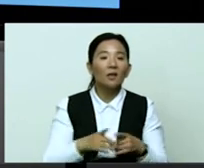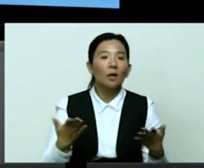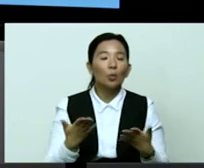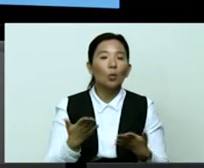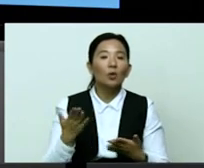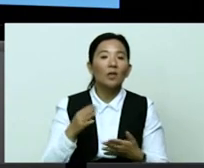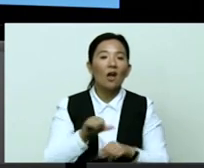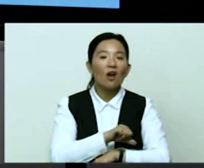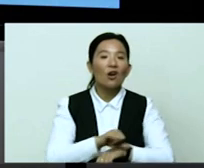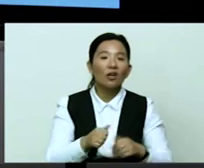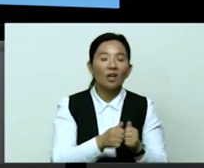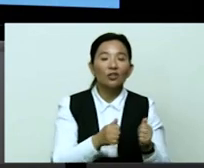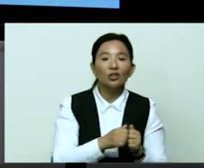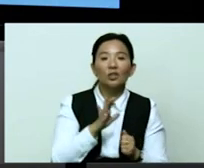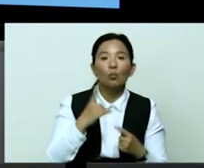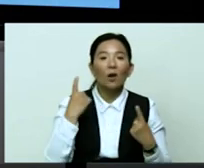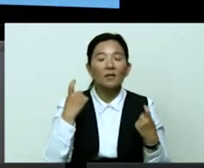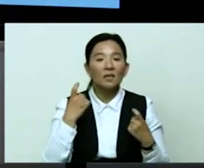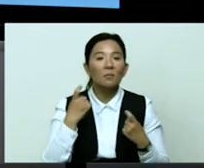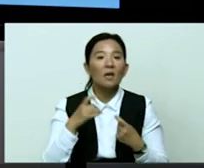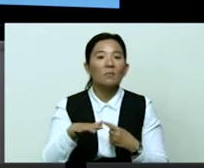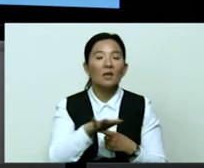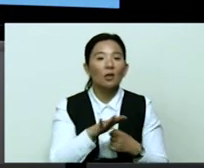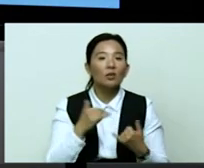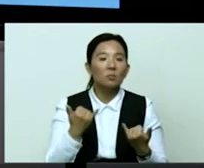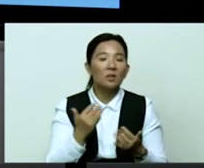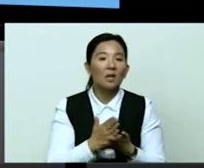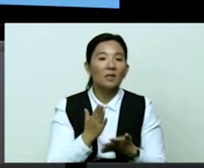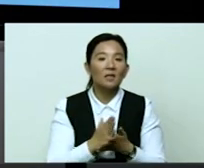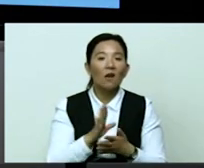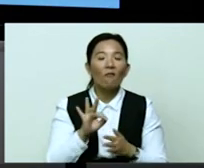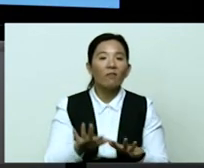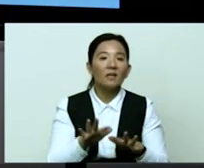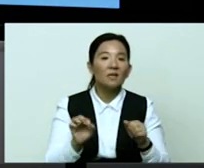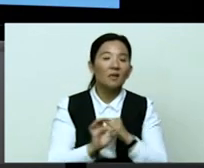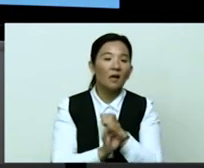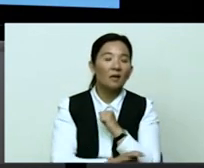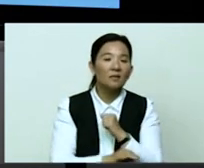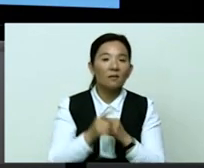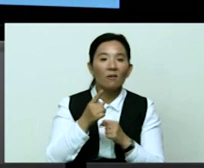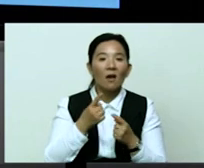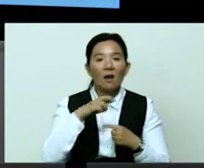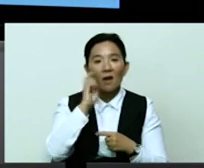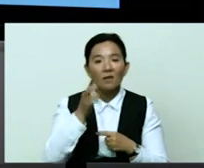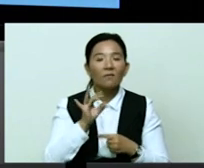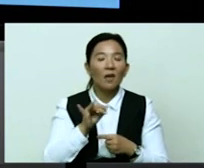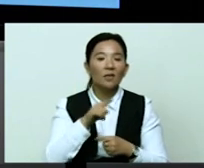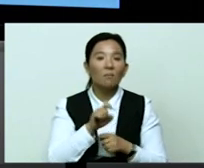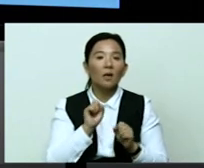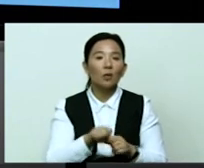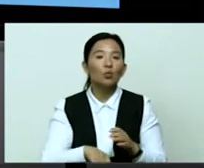которые граничили с Бухарским эмиратом, но они теперь находились во владениях коканских ханов, и они